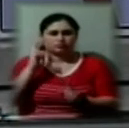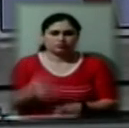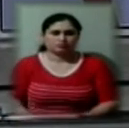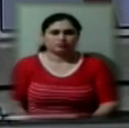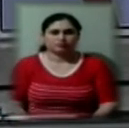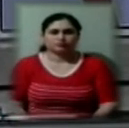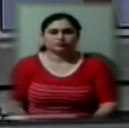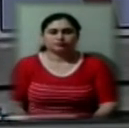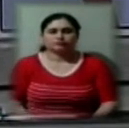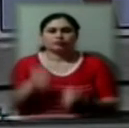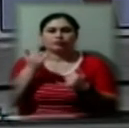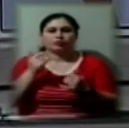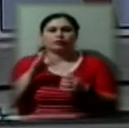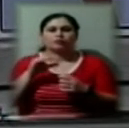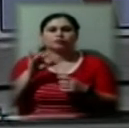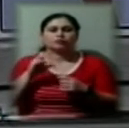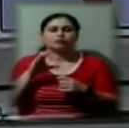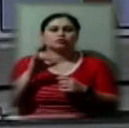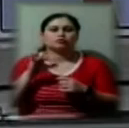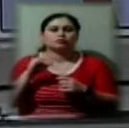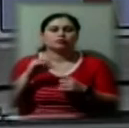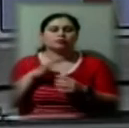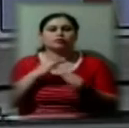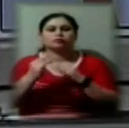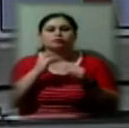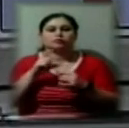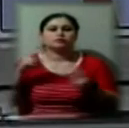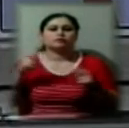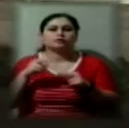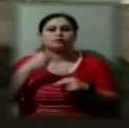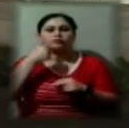Сьогодні кореспонденти Суспільного поспілкувалися зі свідками вчорашнього затримання.